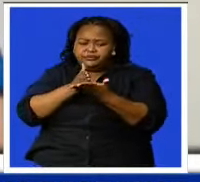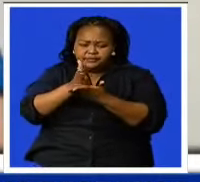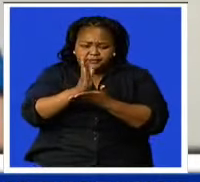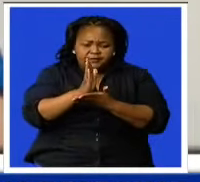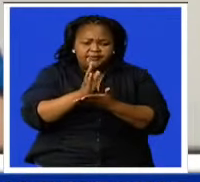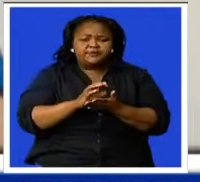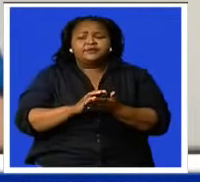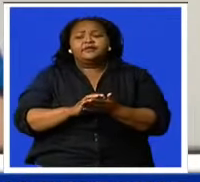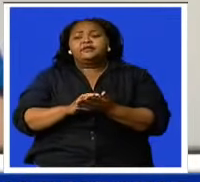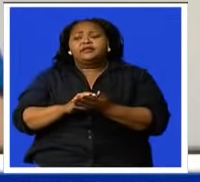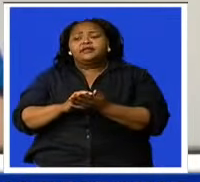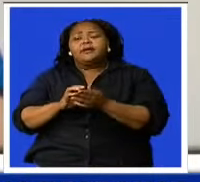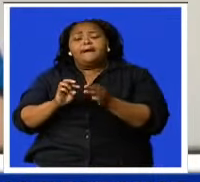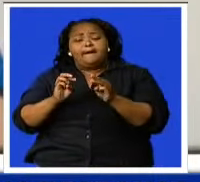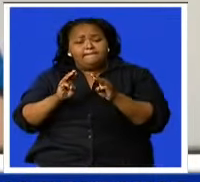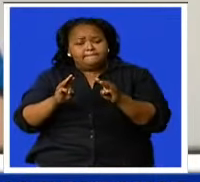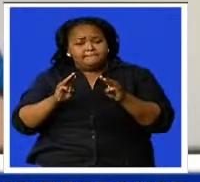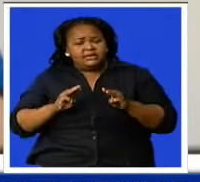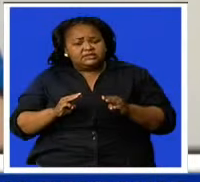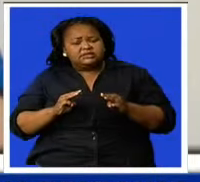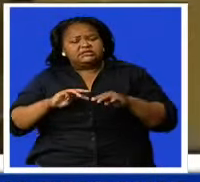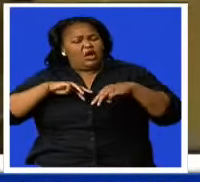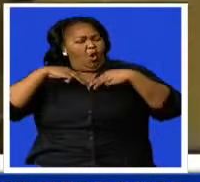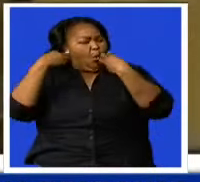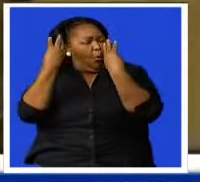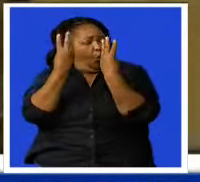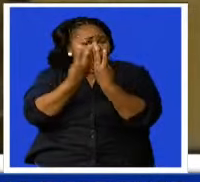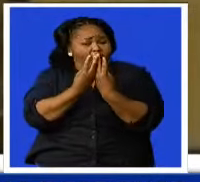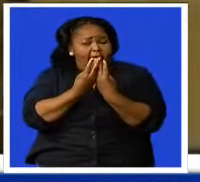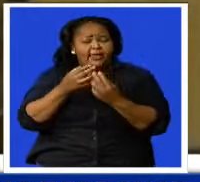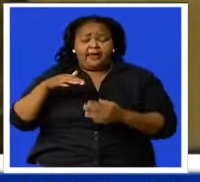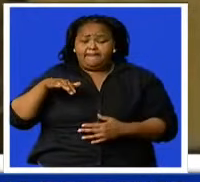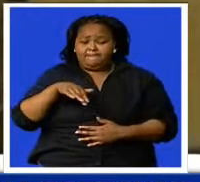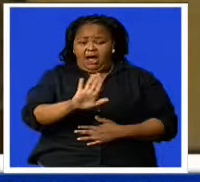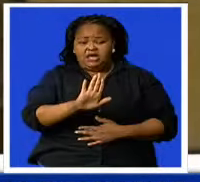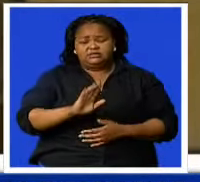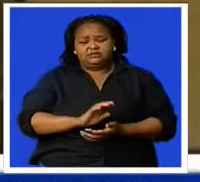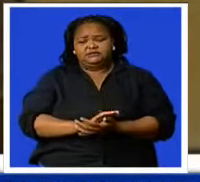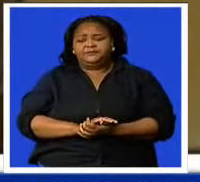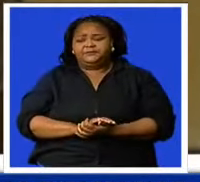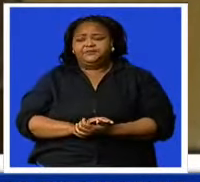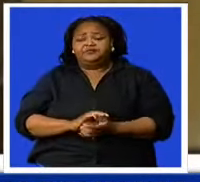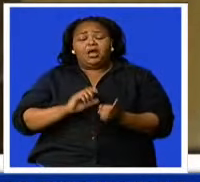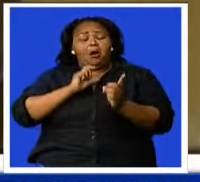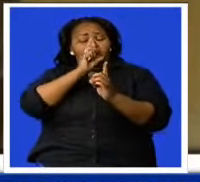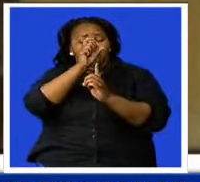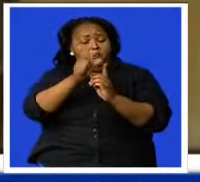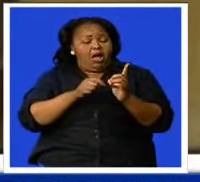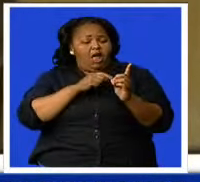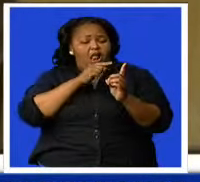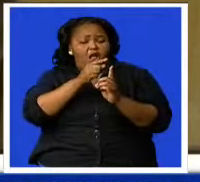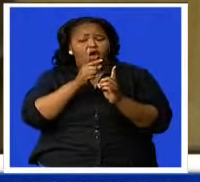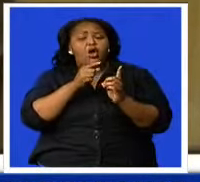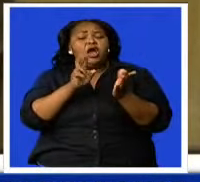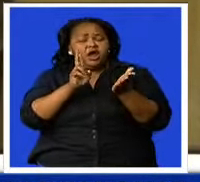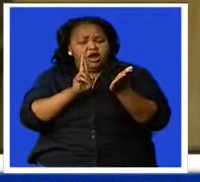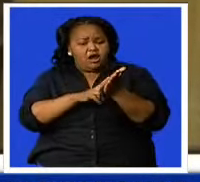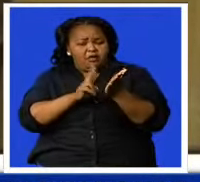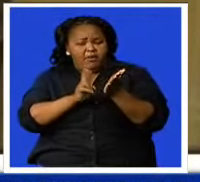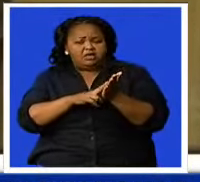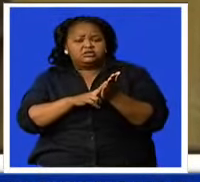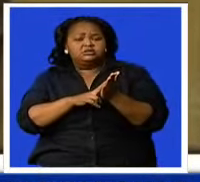the most extreme ends of the earth. Masuku ubese ubekela lo mhlangano ngalese